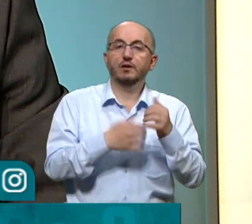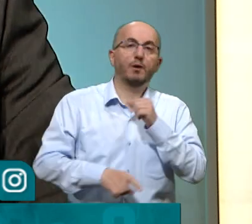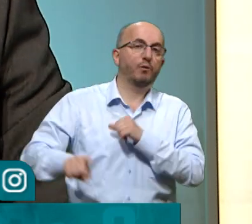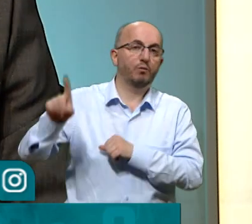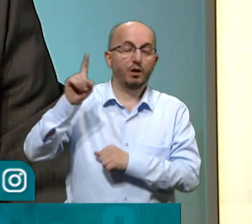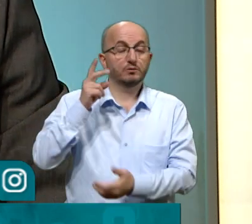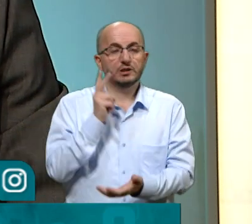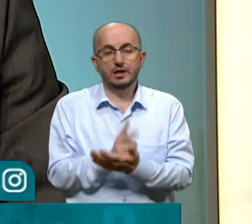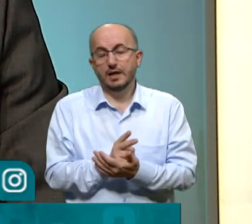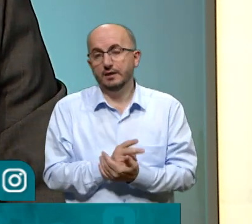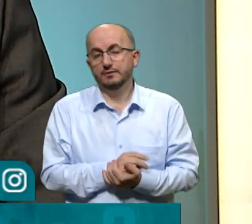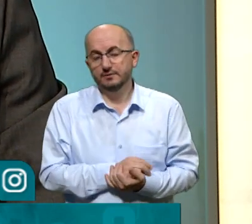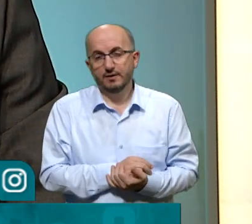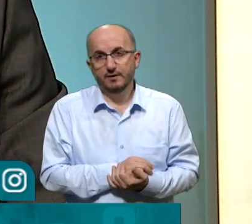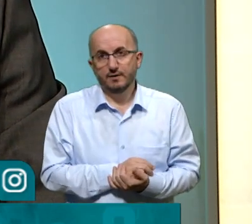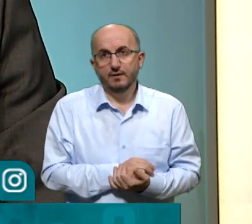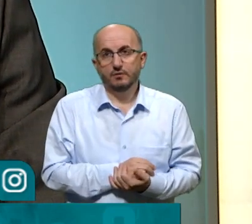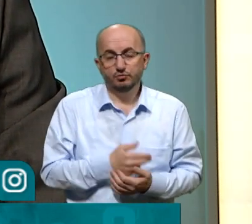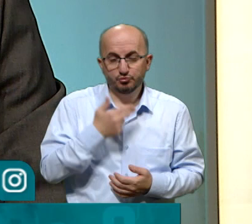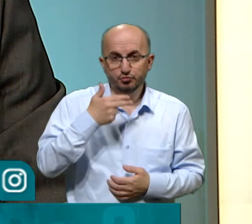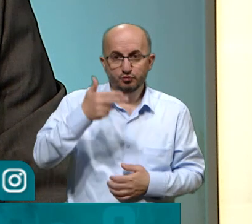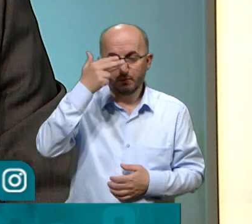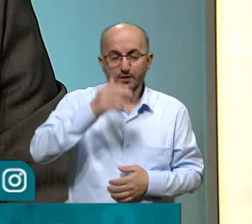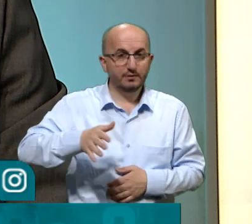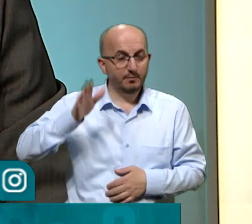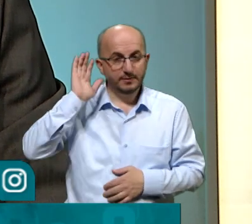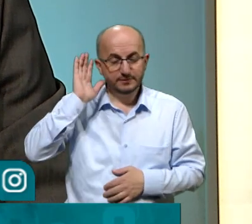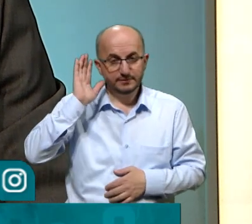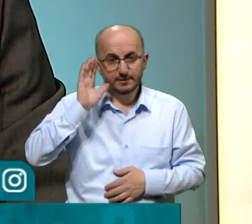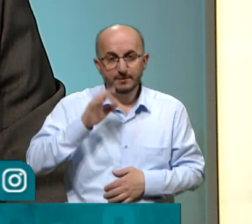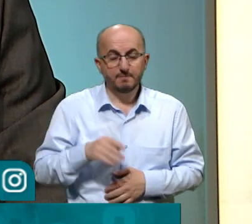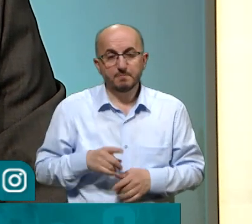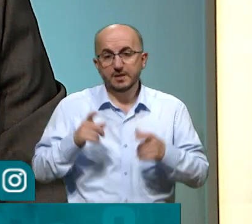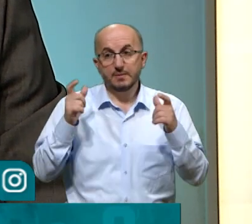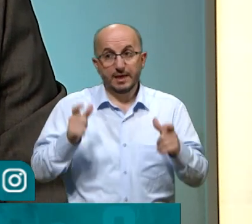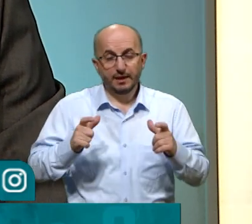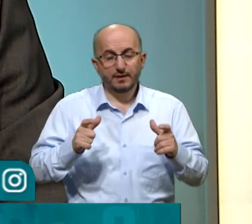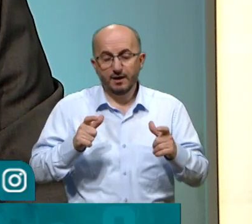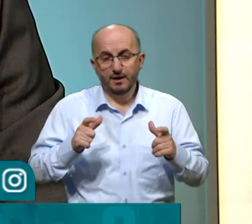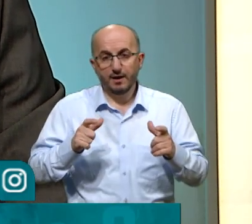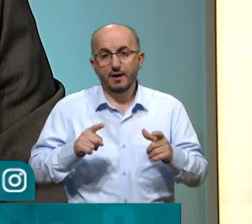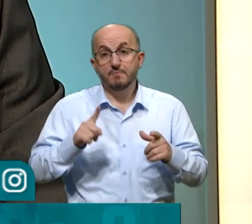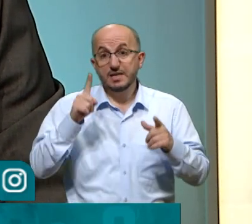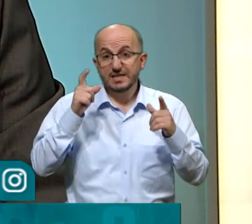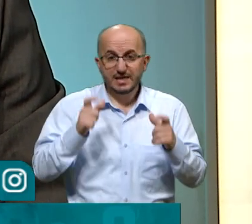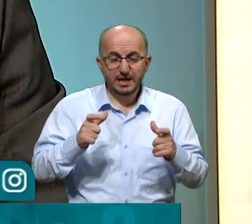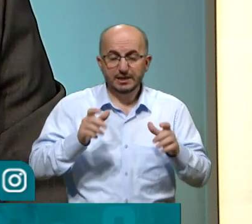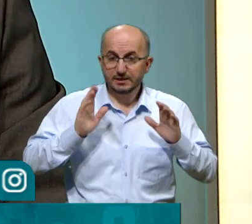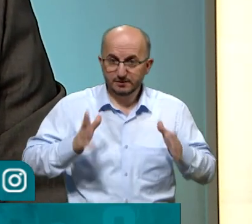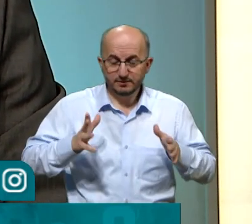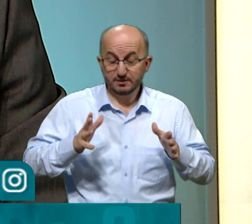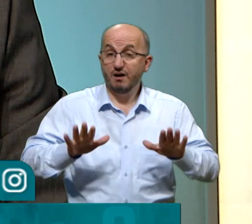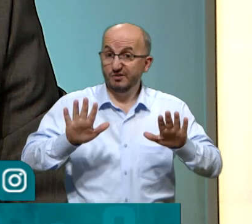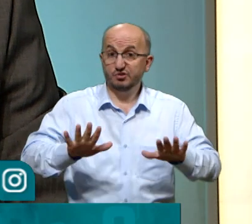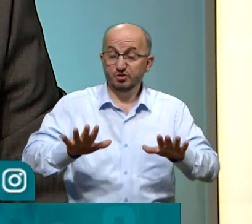içtihadında da cuma namazı bir beldede bir yerde kılınır